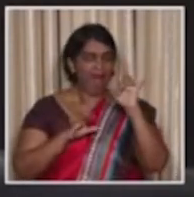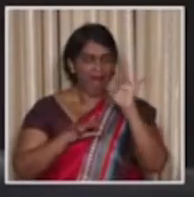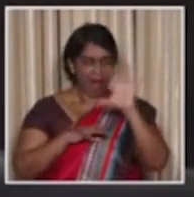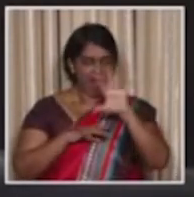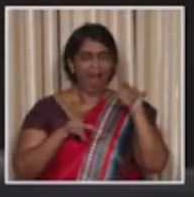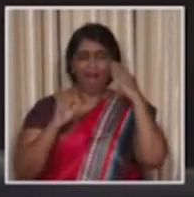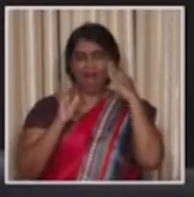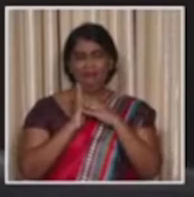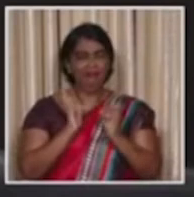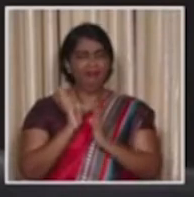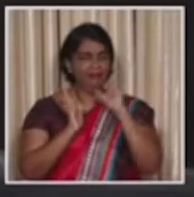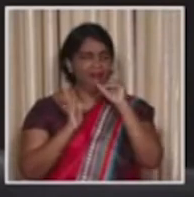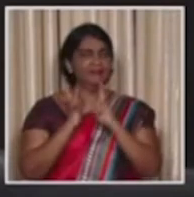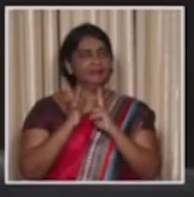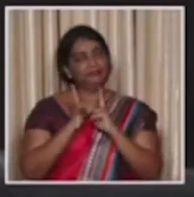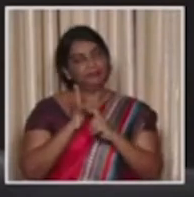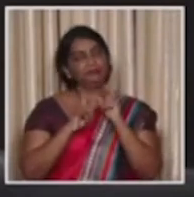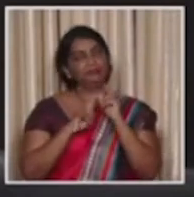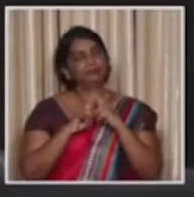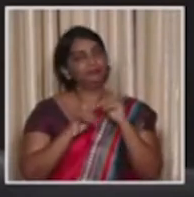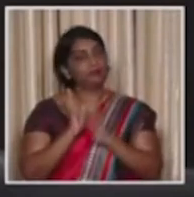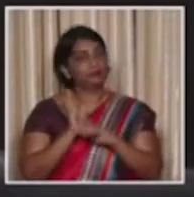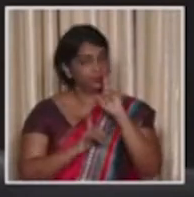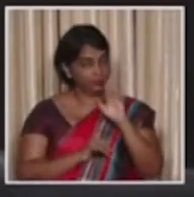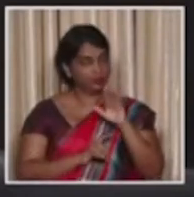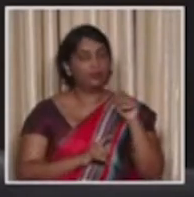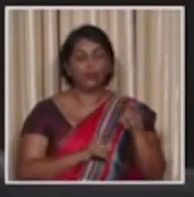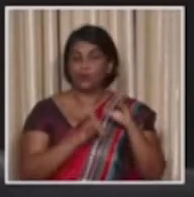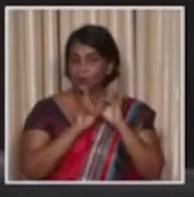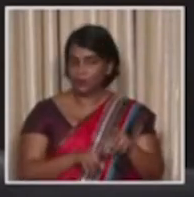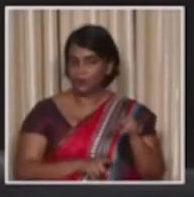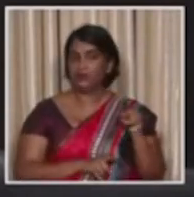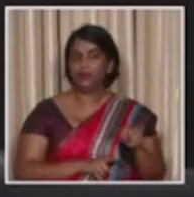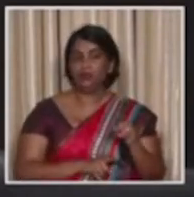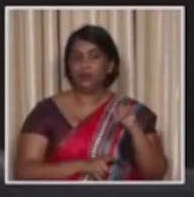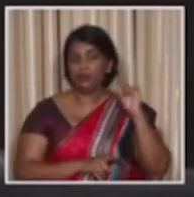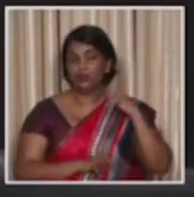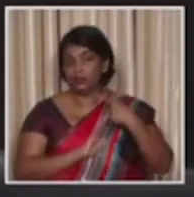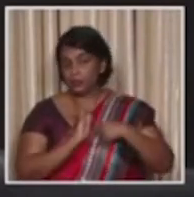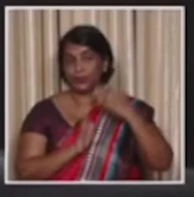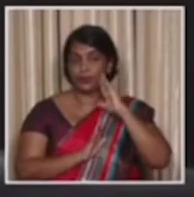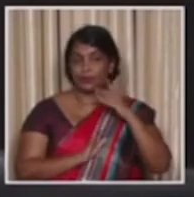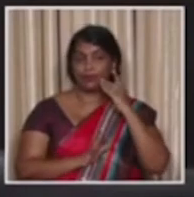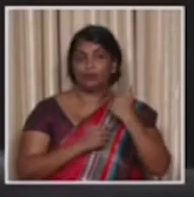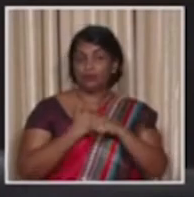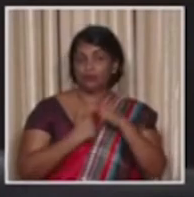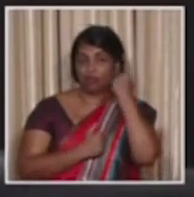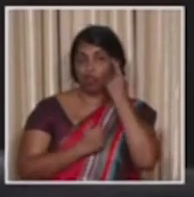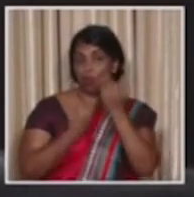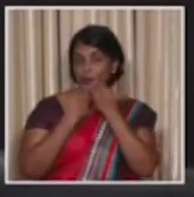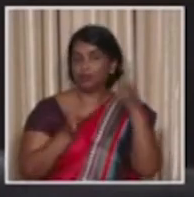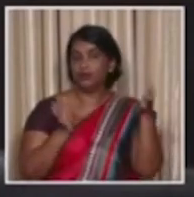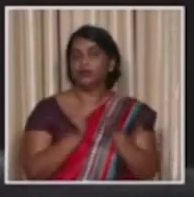දින රැස් වූ කෝප් කමිටු නිර්දේශ කර ඇත්තේ මෙලෙස විදේශා දේශීය සැදුන්ලත් උපදේශකයන් මගින් කරන